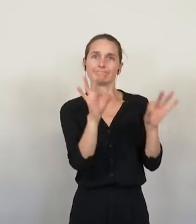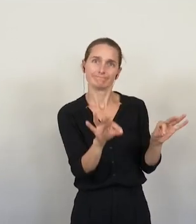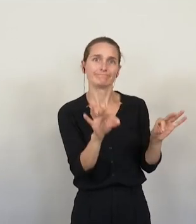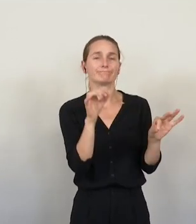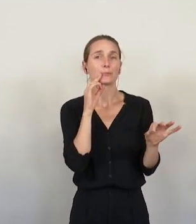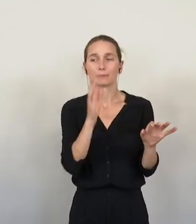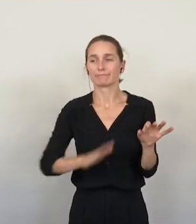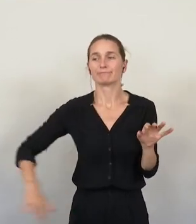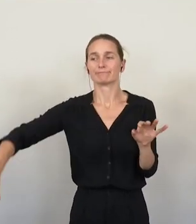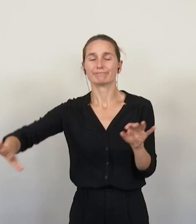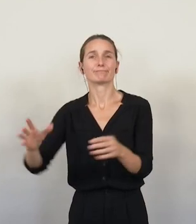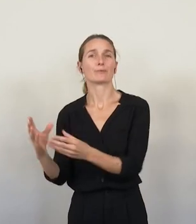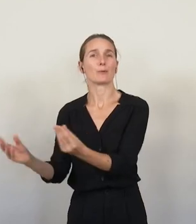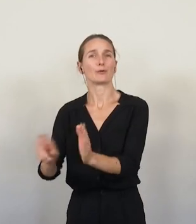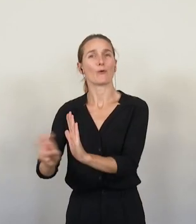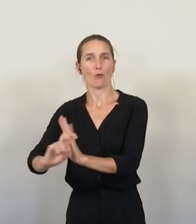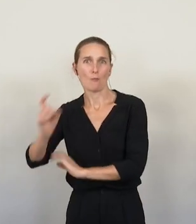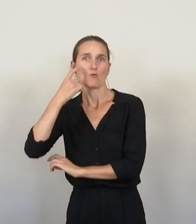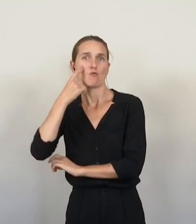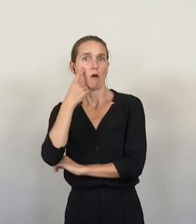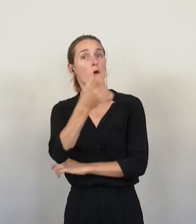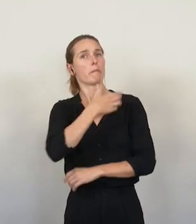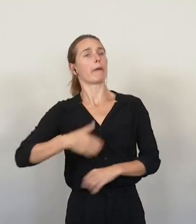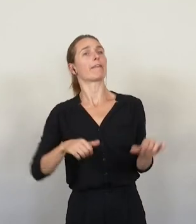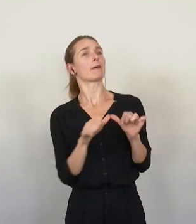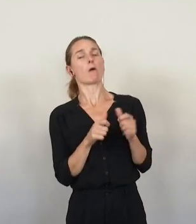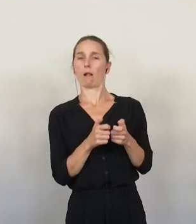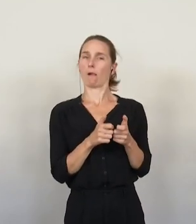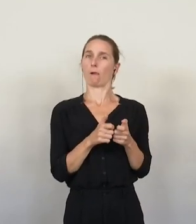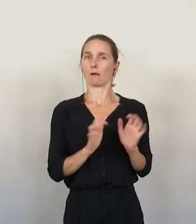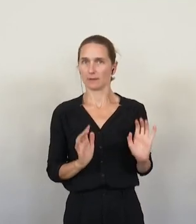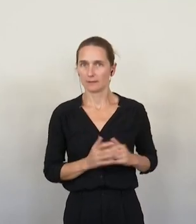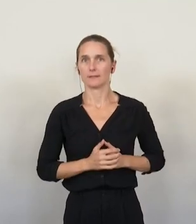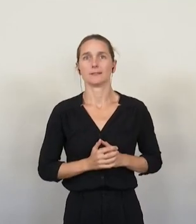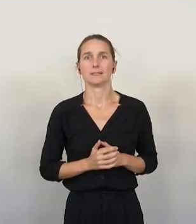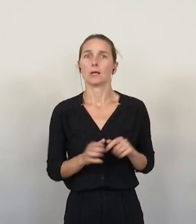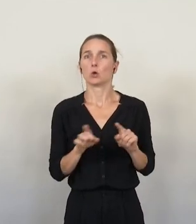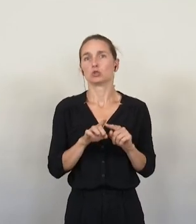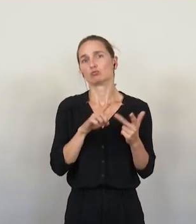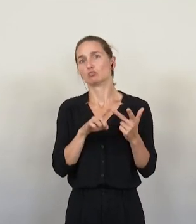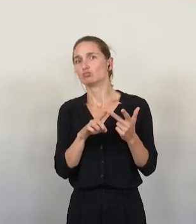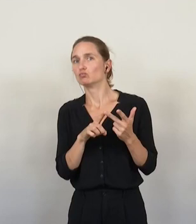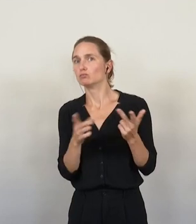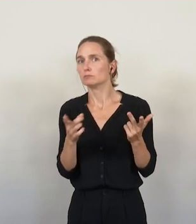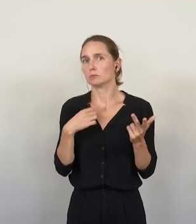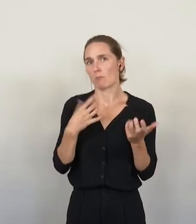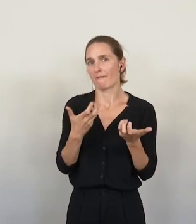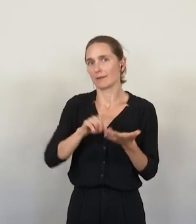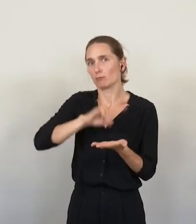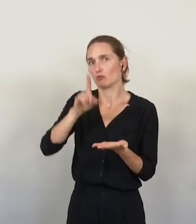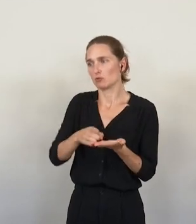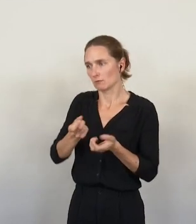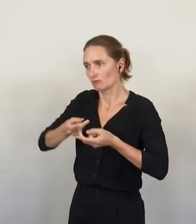passez votre temps et j'auraai quelques dépenses un peu spécifiques en tout cas non négligeable à partager avec